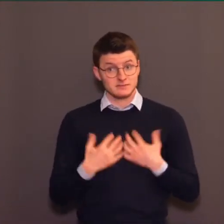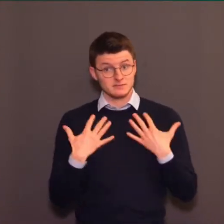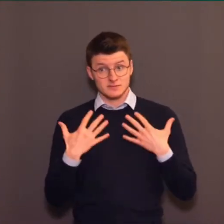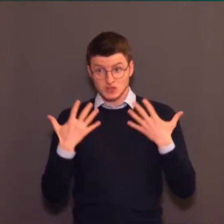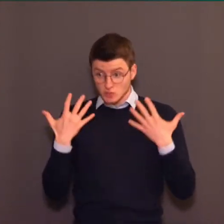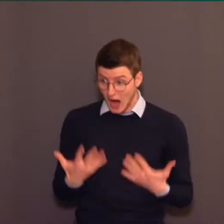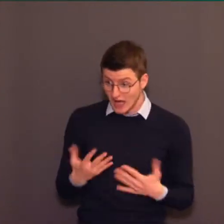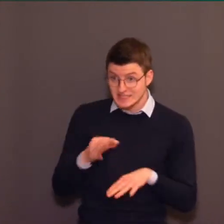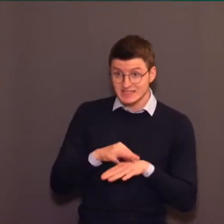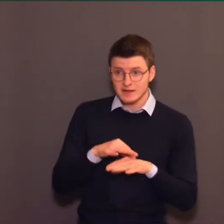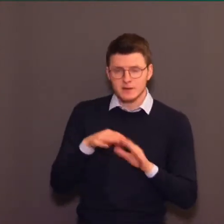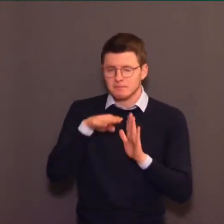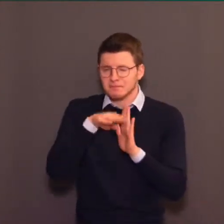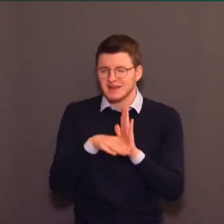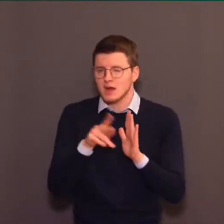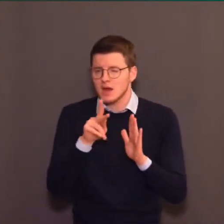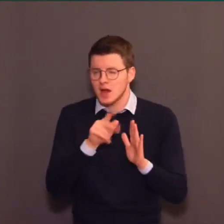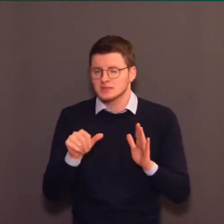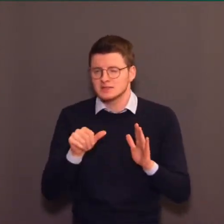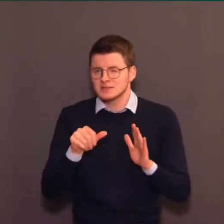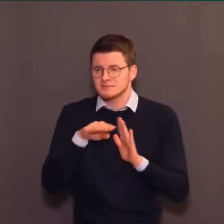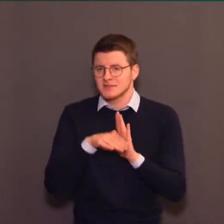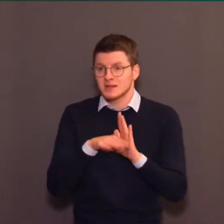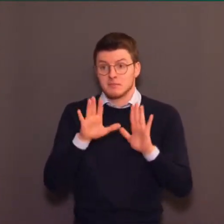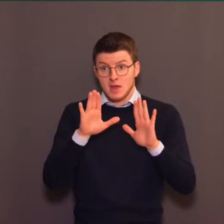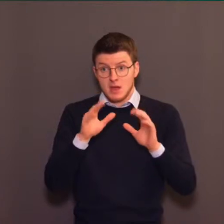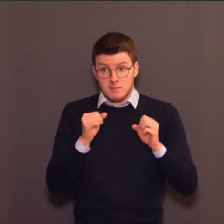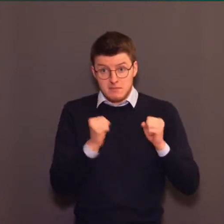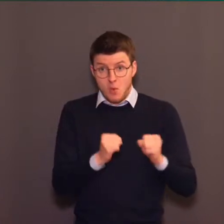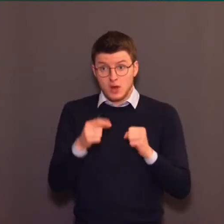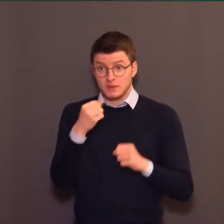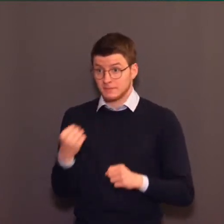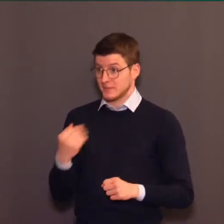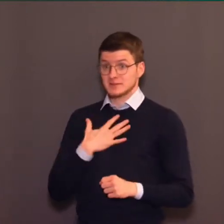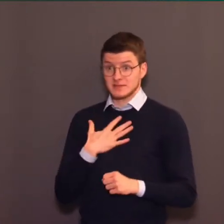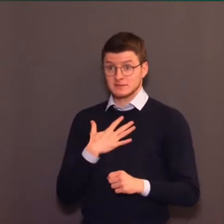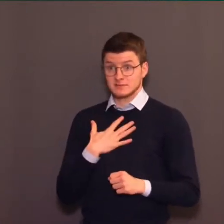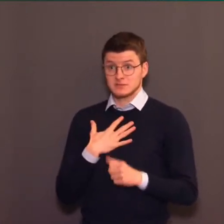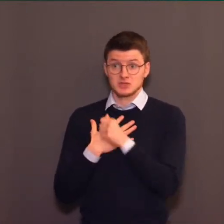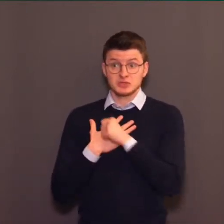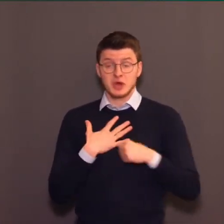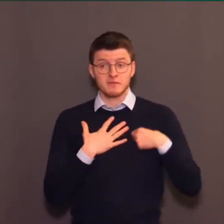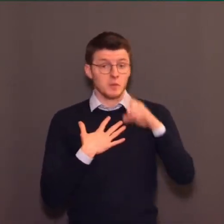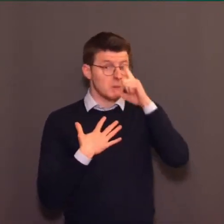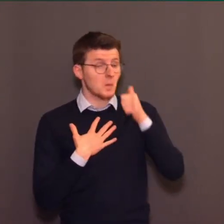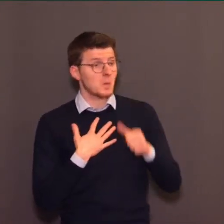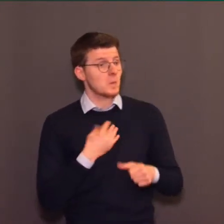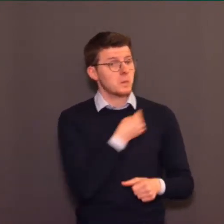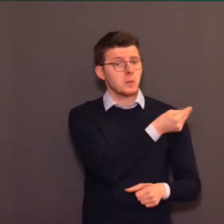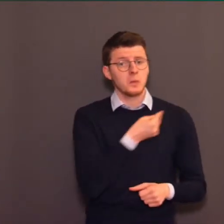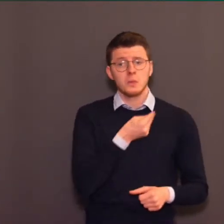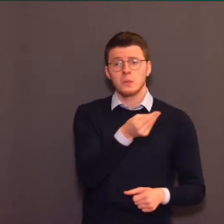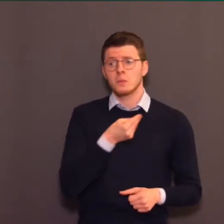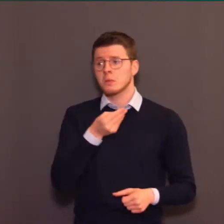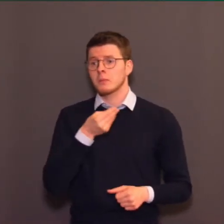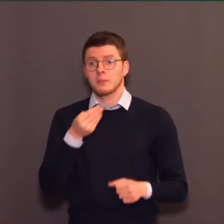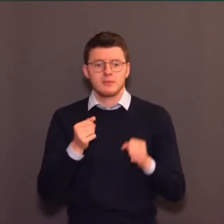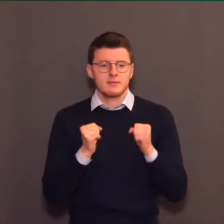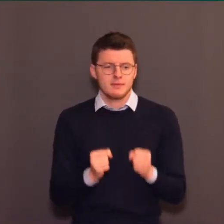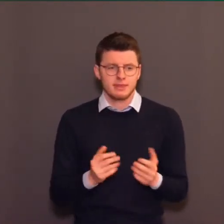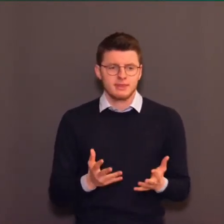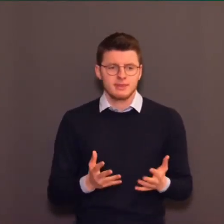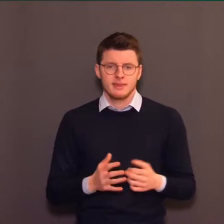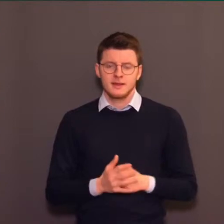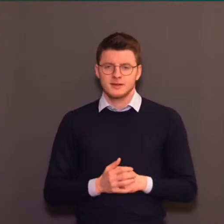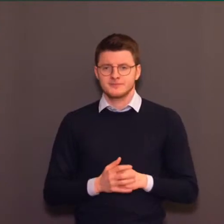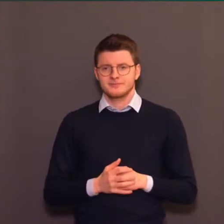is niet uitgesloten dat u besmet kan worden en het virus ongemerkt kan doorgeven aan iemand anders.